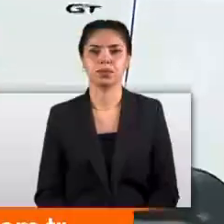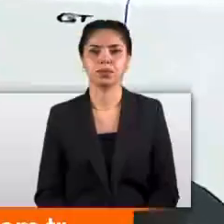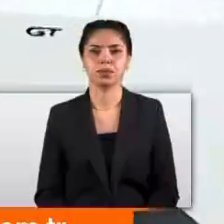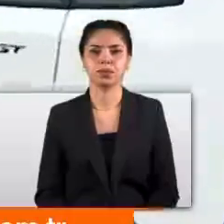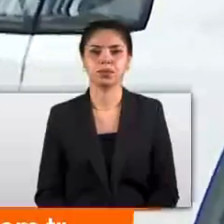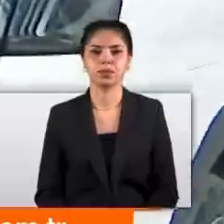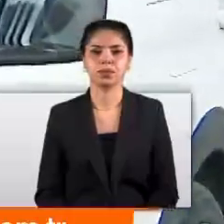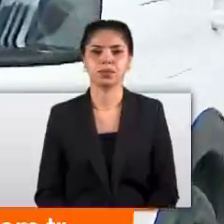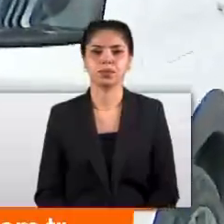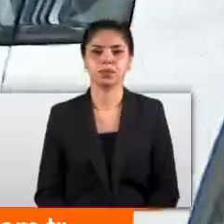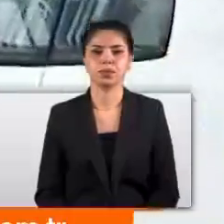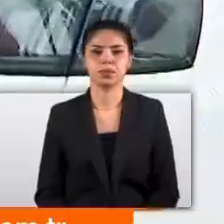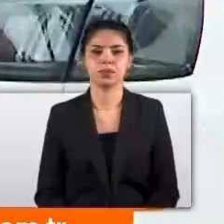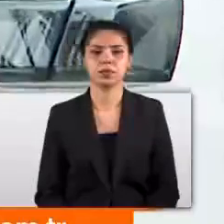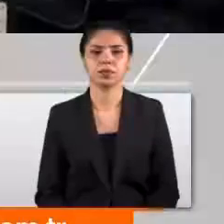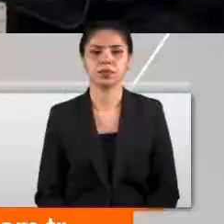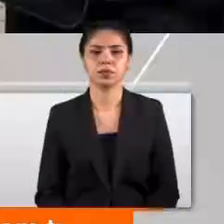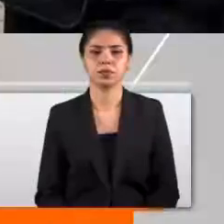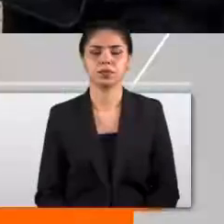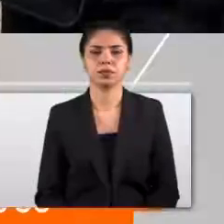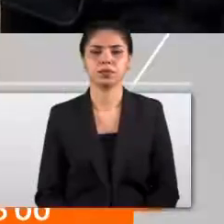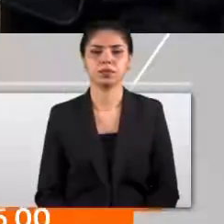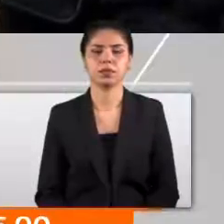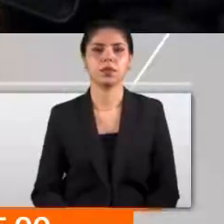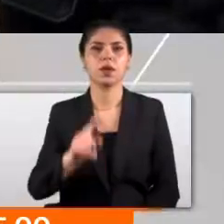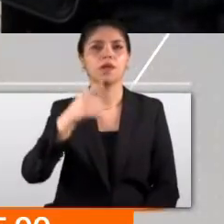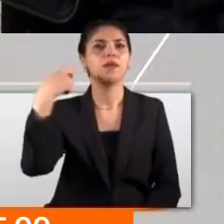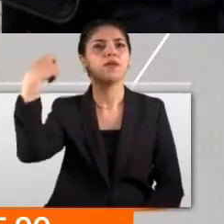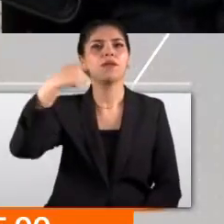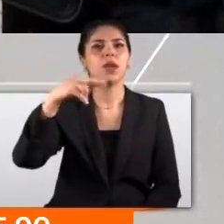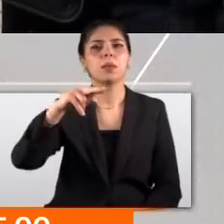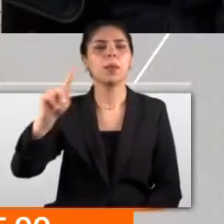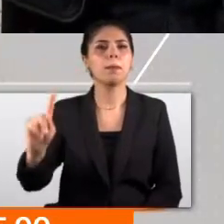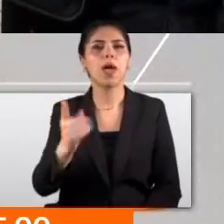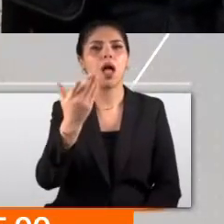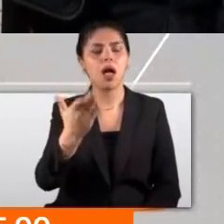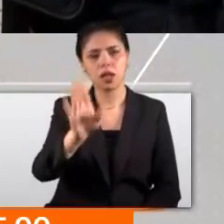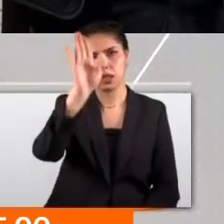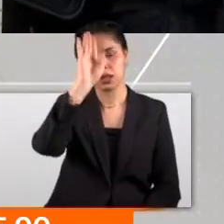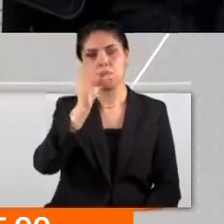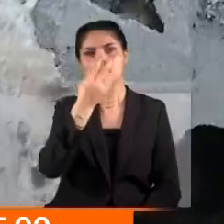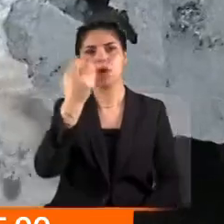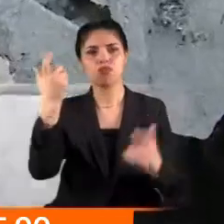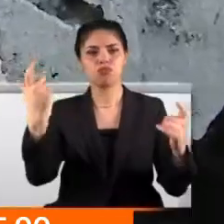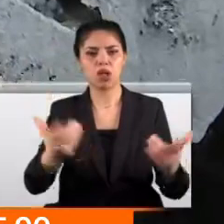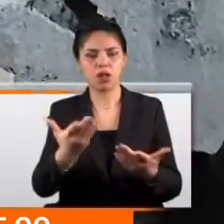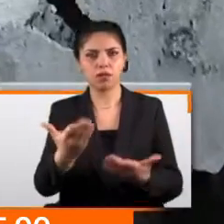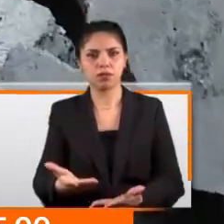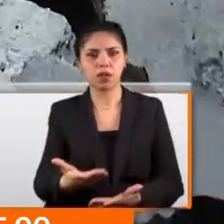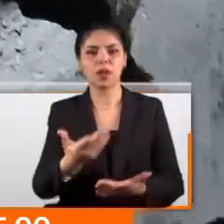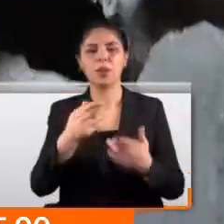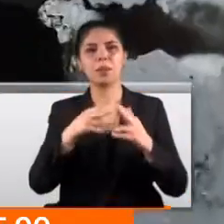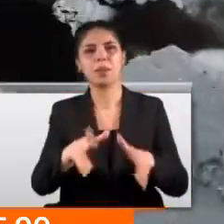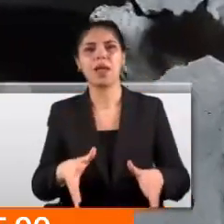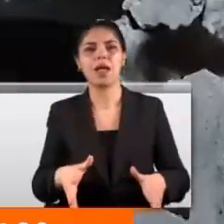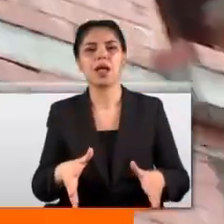Bu bina çürük çıktı. Alttan kolonlardan çalmışlar. Böylesi ancak filmlerde olur dedirten olay İstanbul Bahçelievler'de yaşandı. Çürük